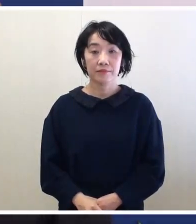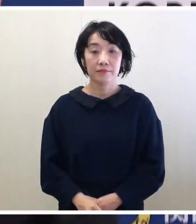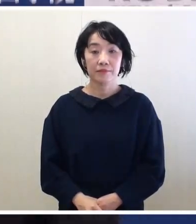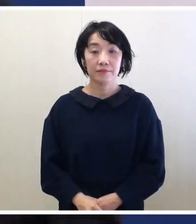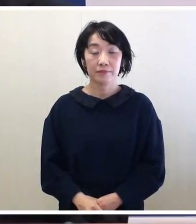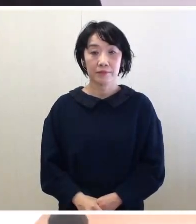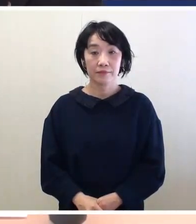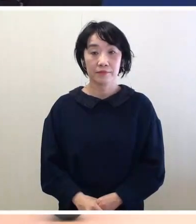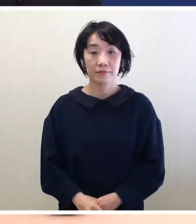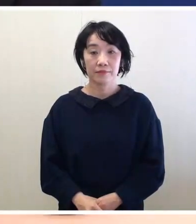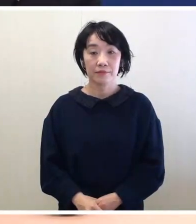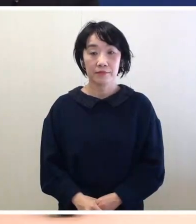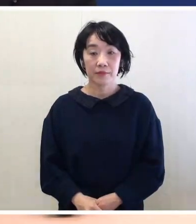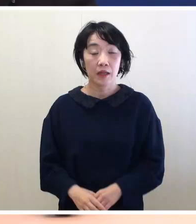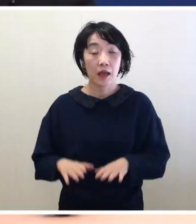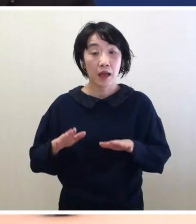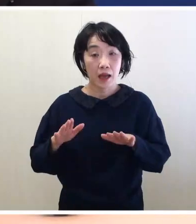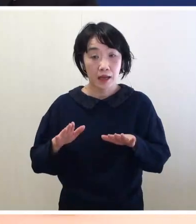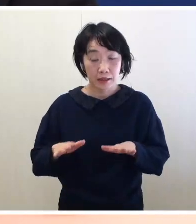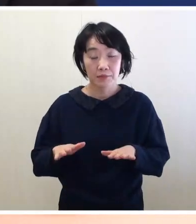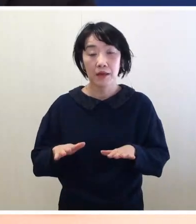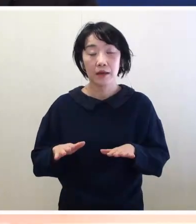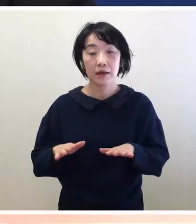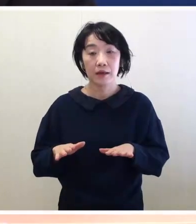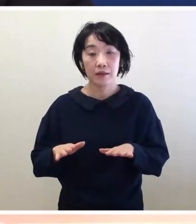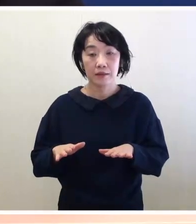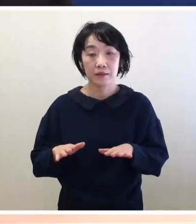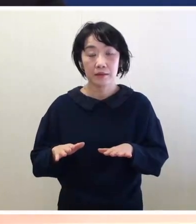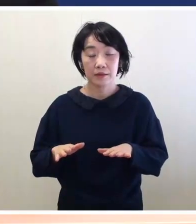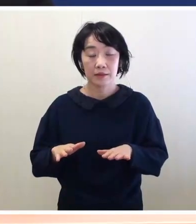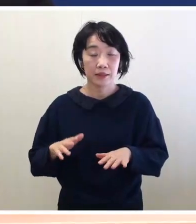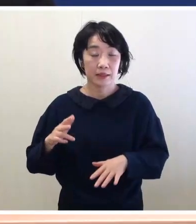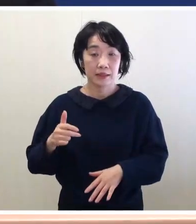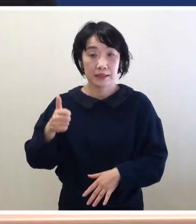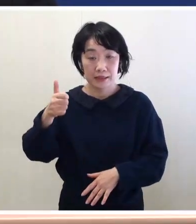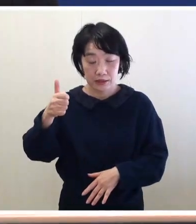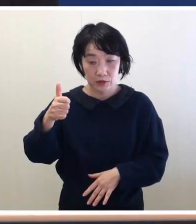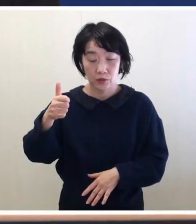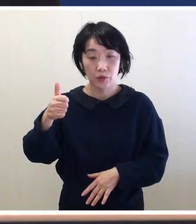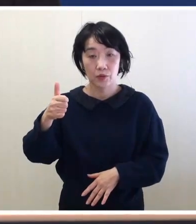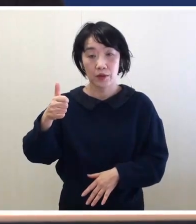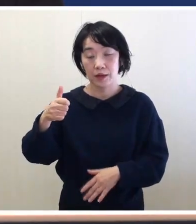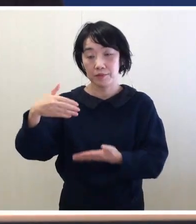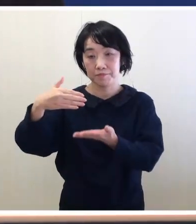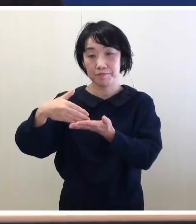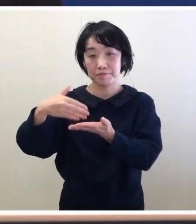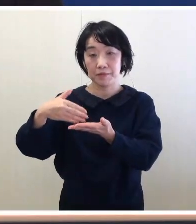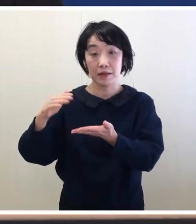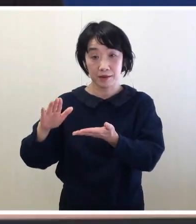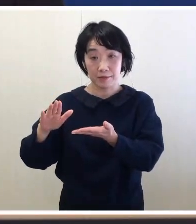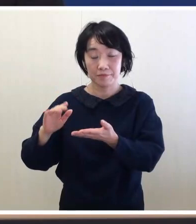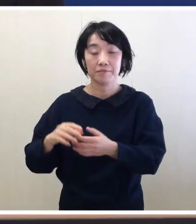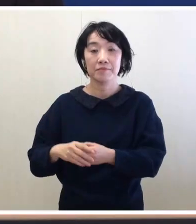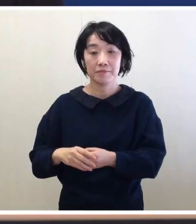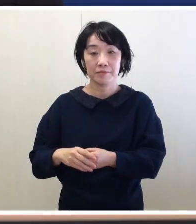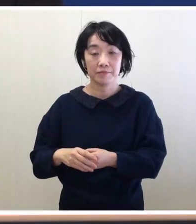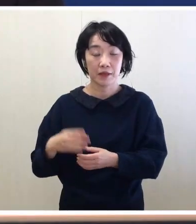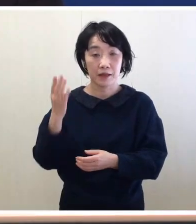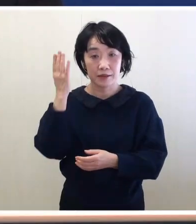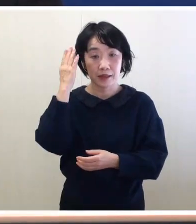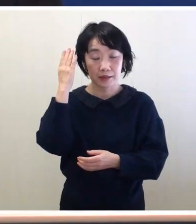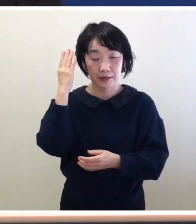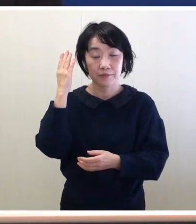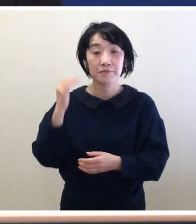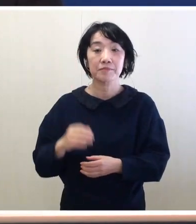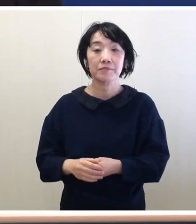今 久本市長からお話があり